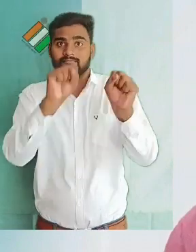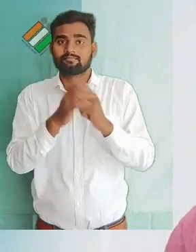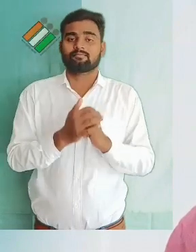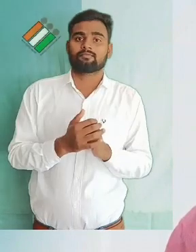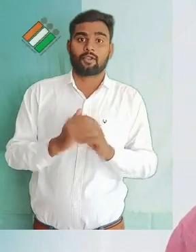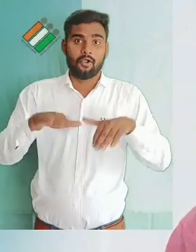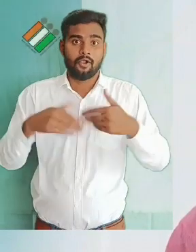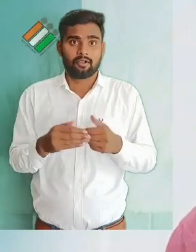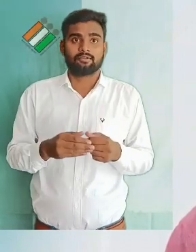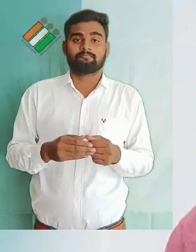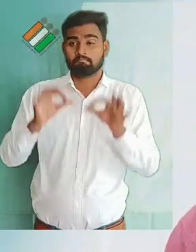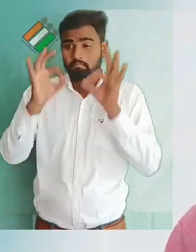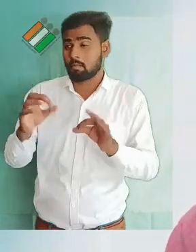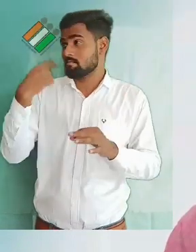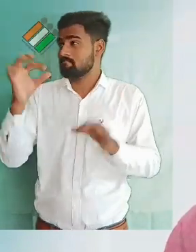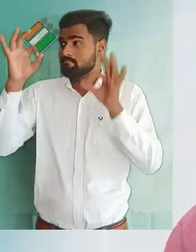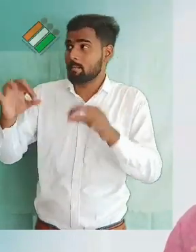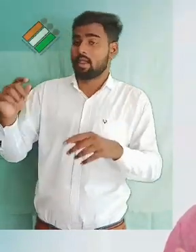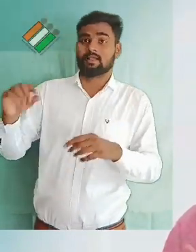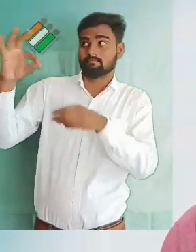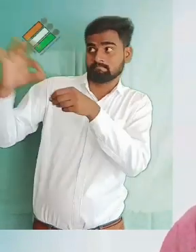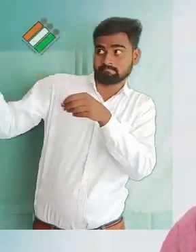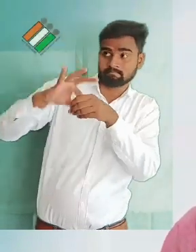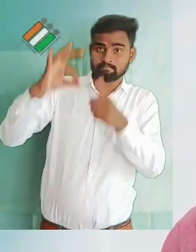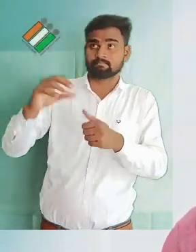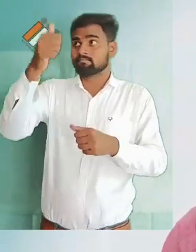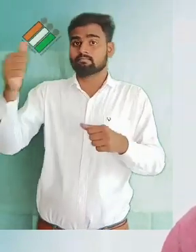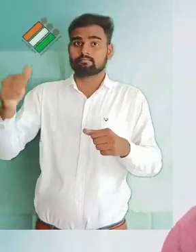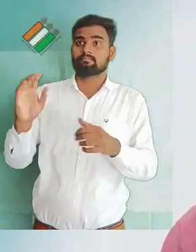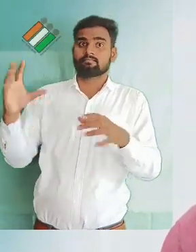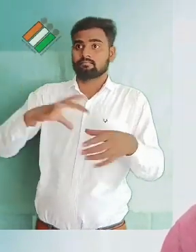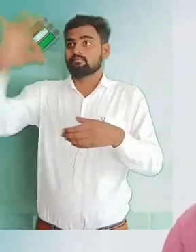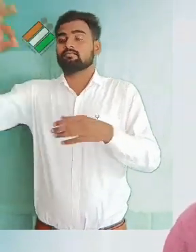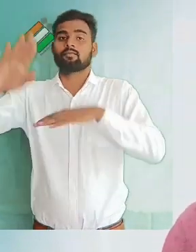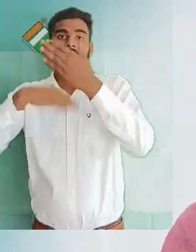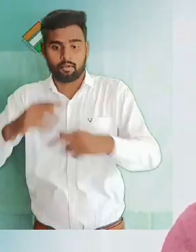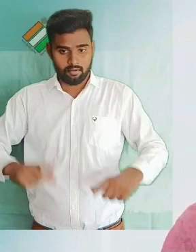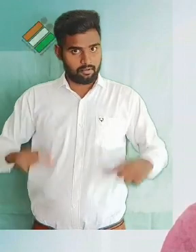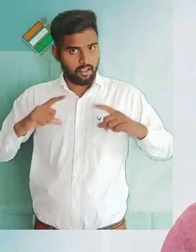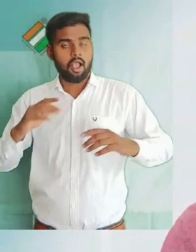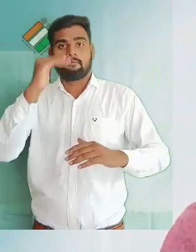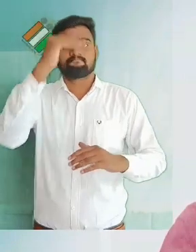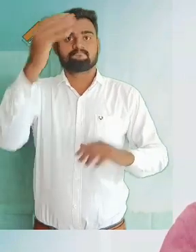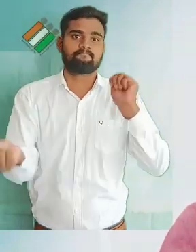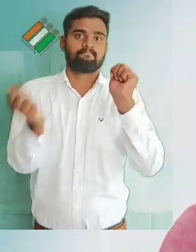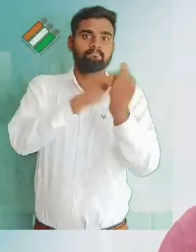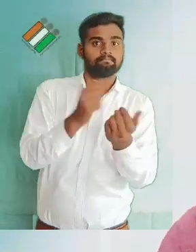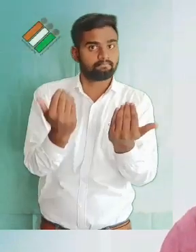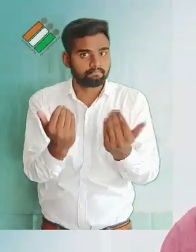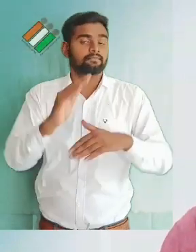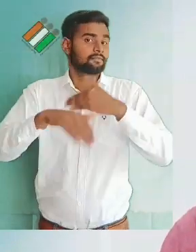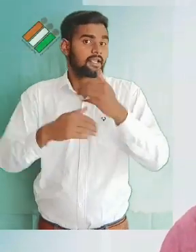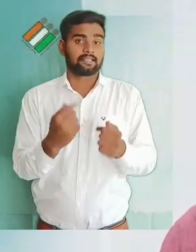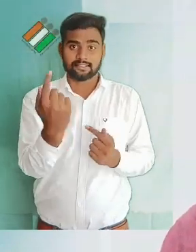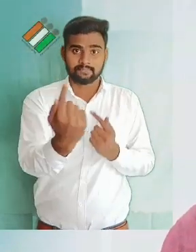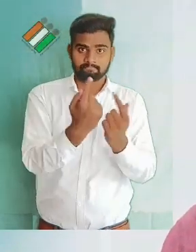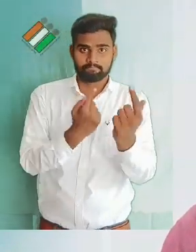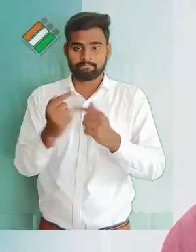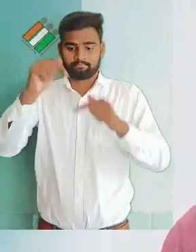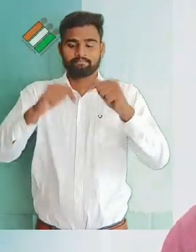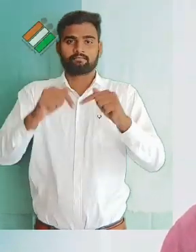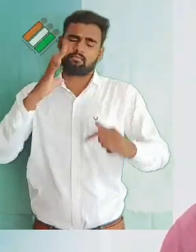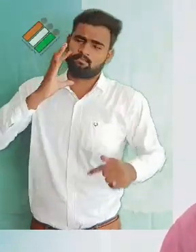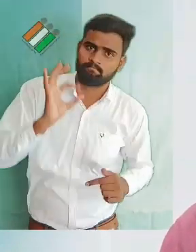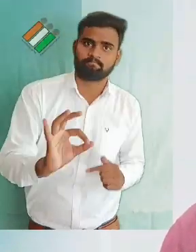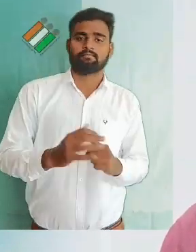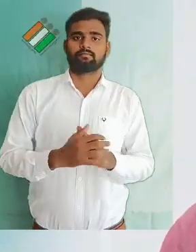को चुनकर हम अपने जीवन स्तर और भविष्य में बदलाव ला सकते हैं। एक एक वोट बहुत महत्वपूर्ण है, इसलिए